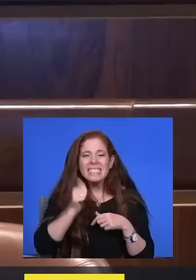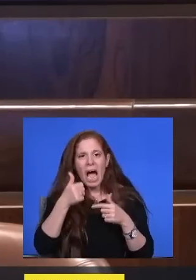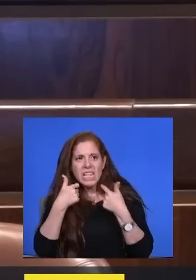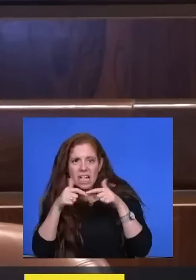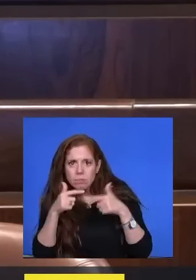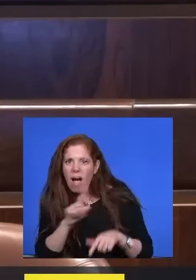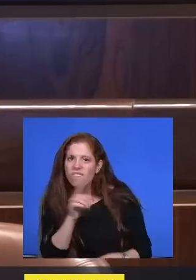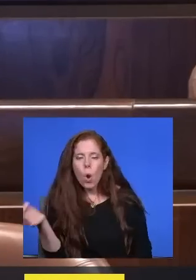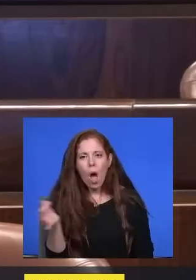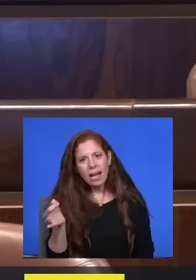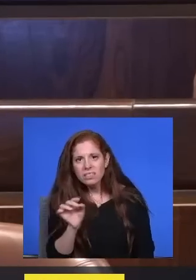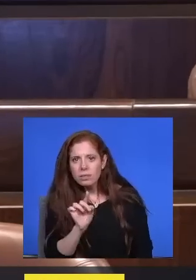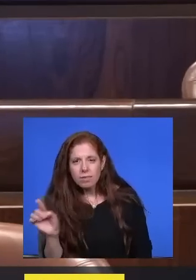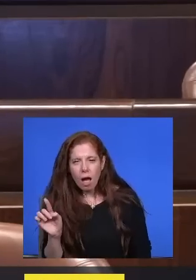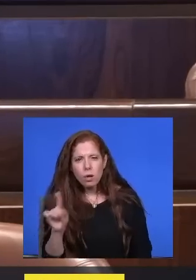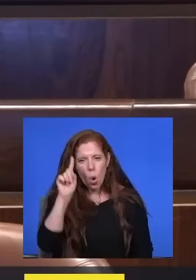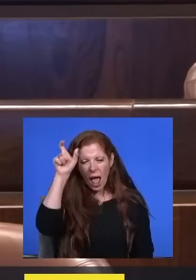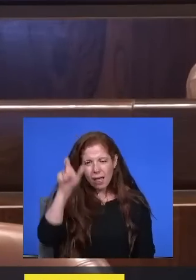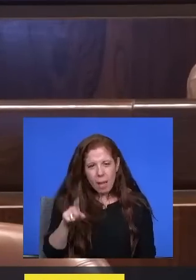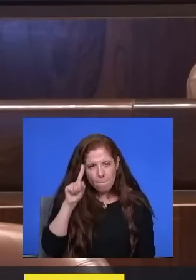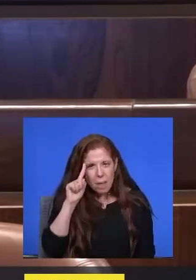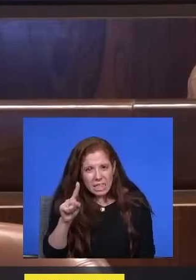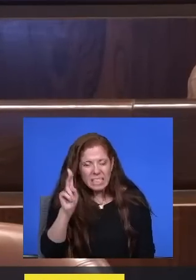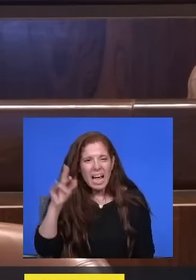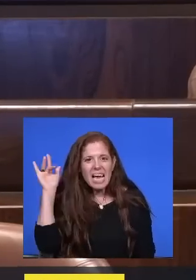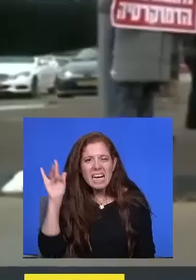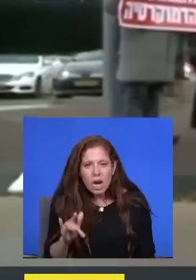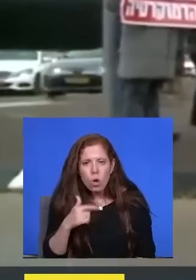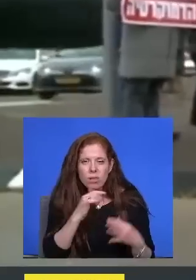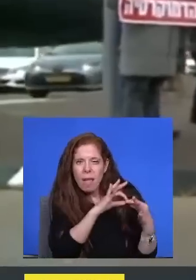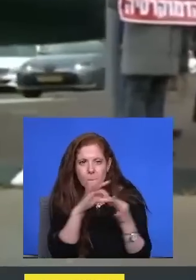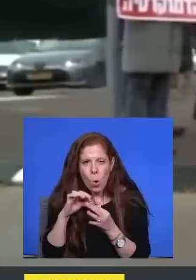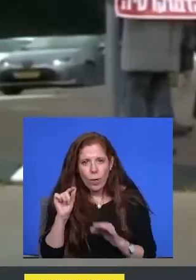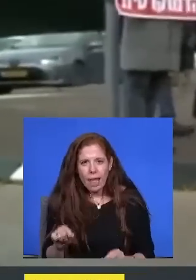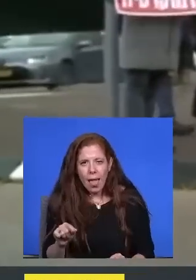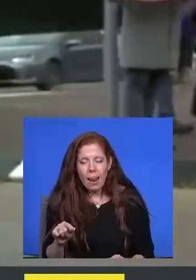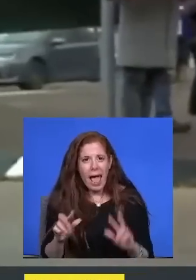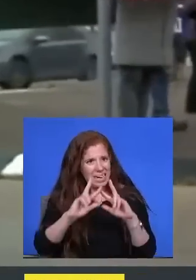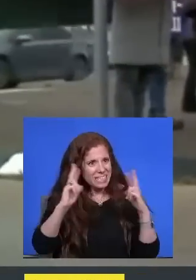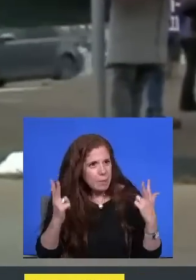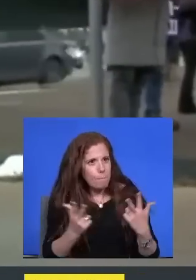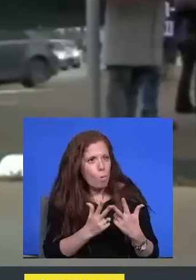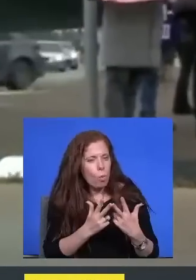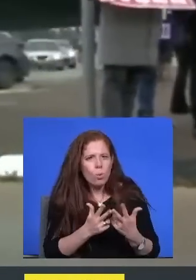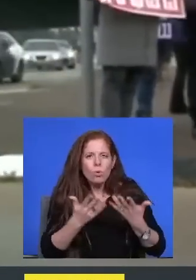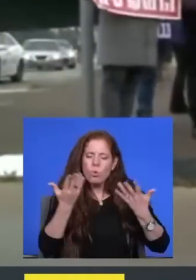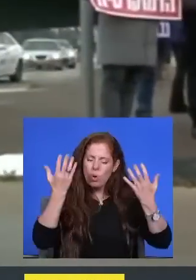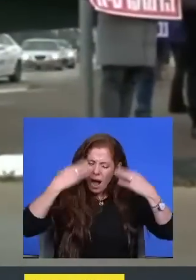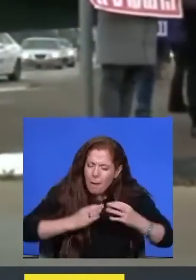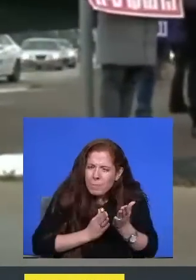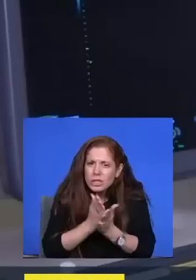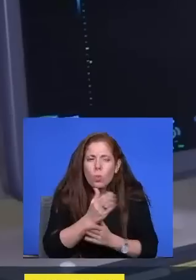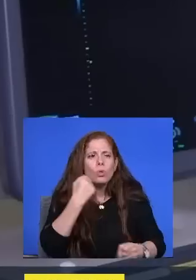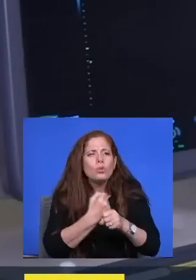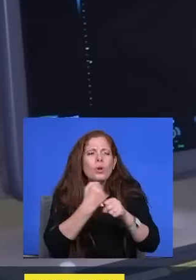ההסתה. כל בר דעת צריך לגנות את האמירות האלה. על ציבור כל כך מסור שעושה